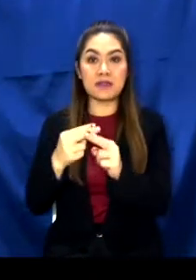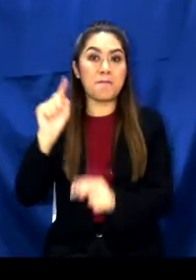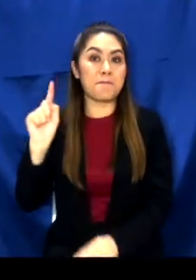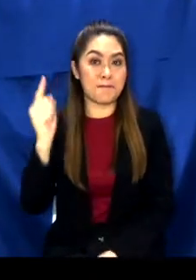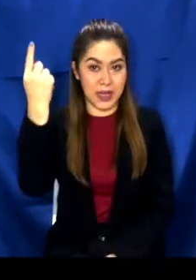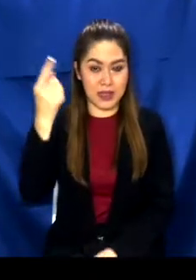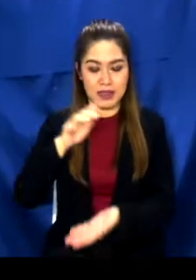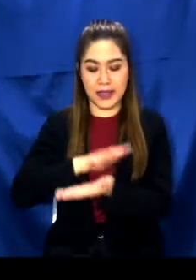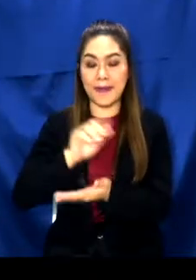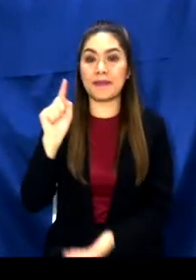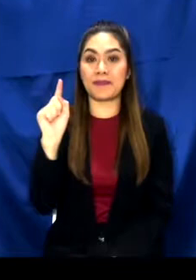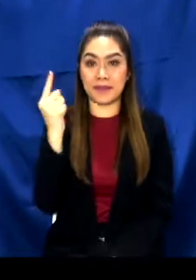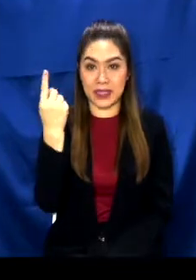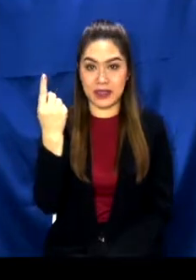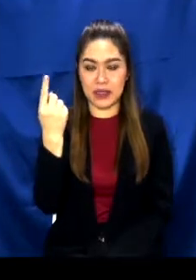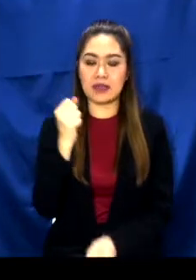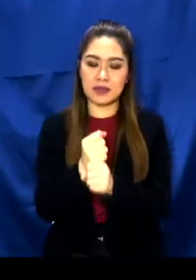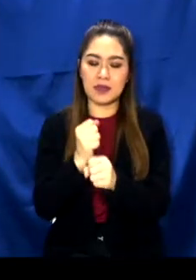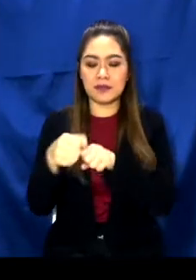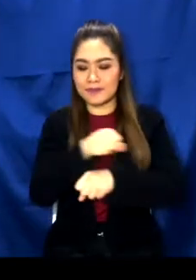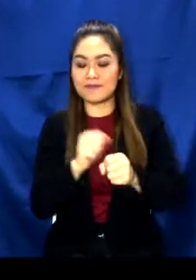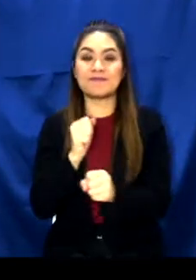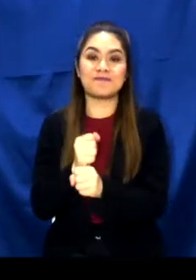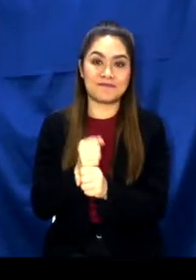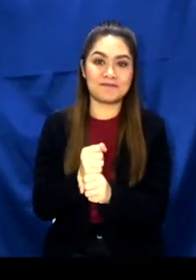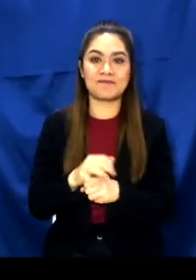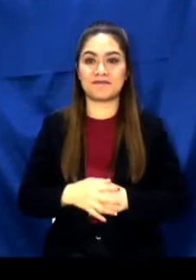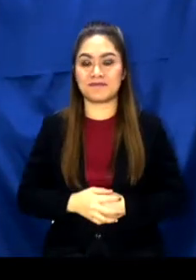สร้างกระดาษขึ้นมาเพื่อที่เราจะได้ทำงานจริงค่ะ